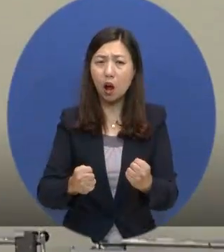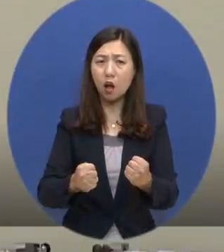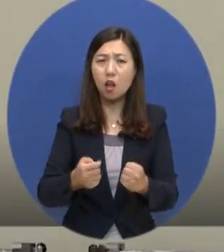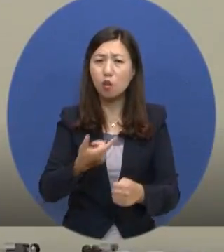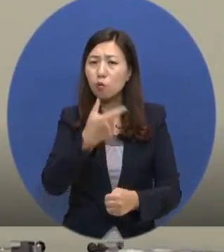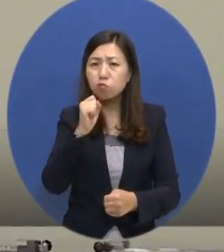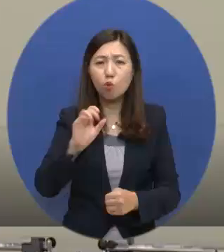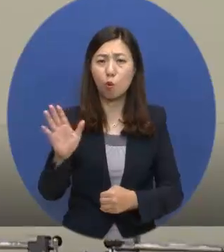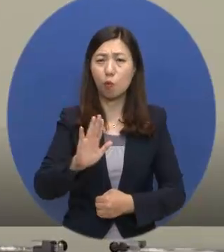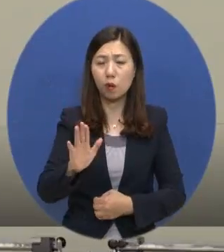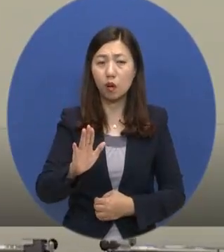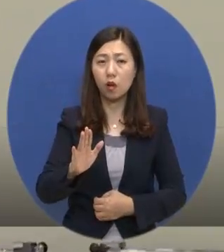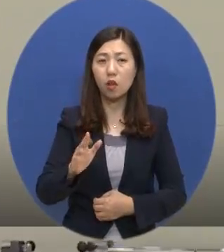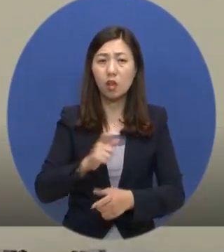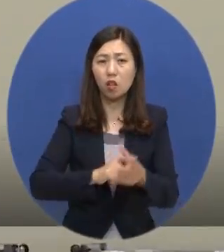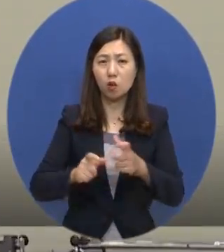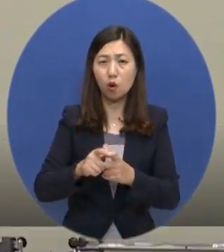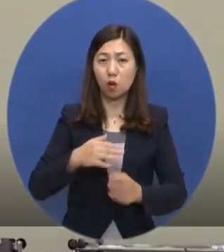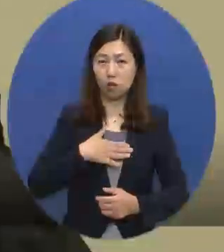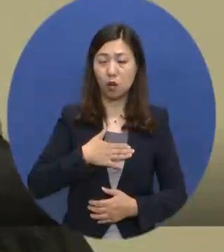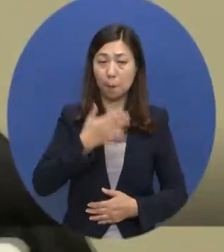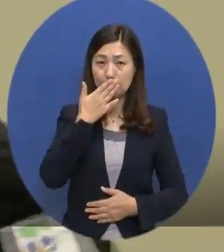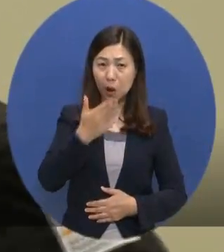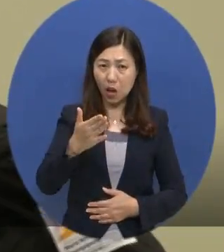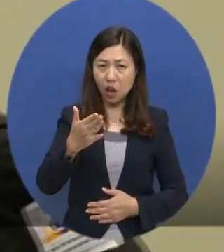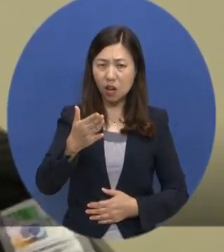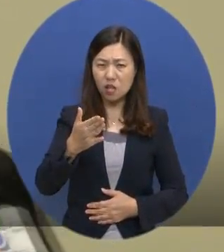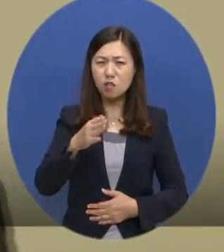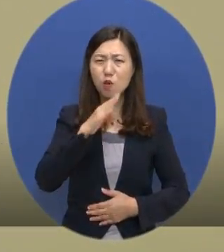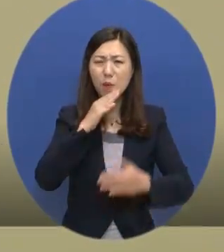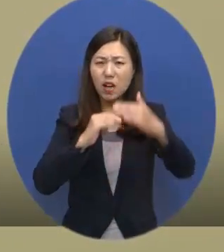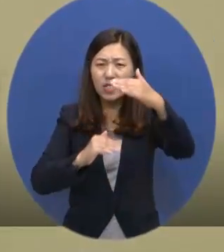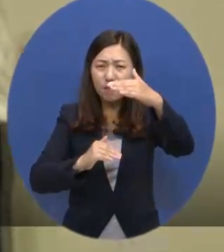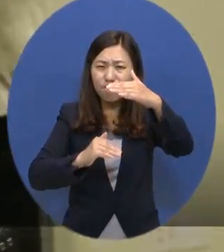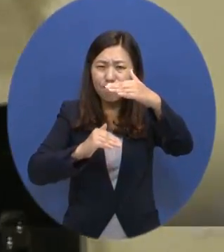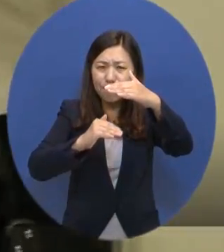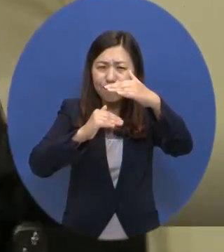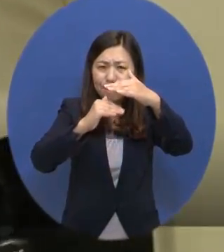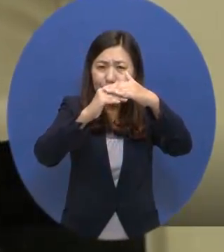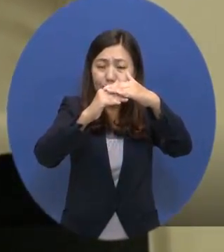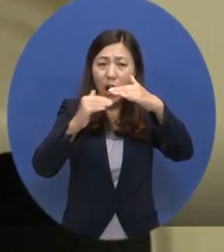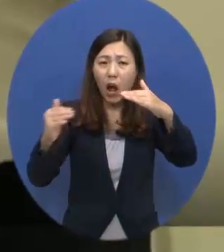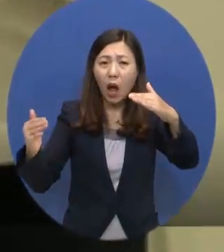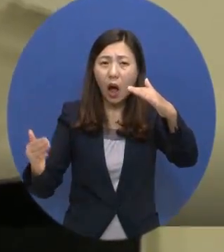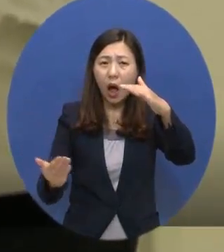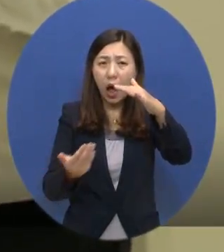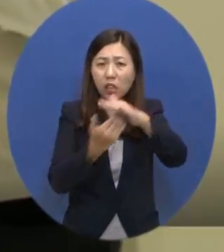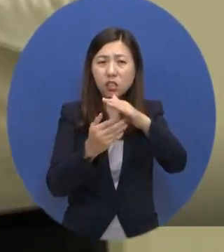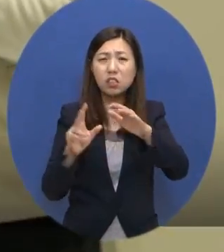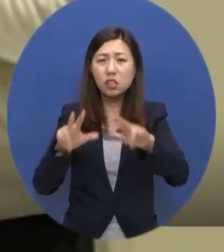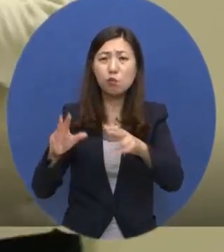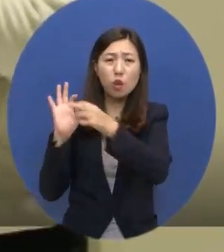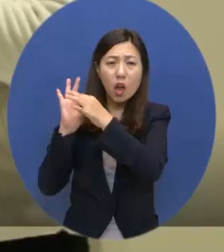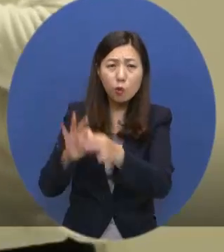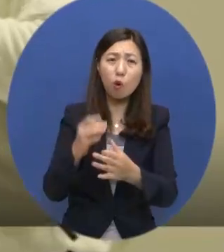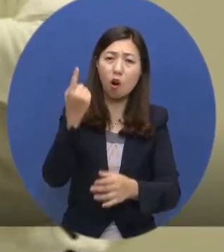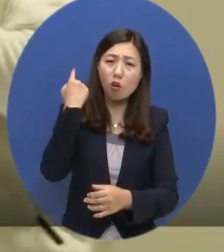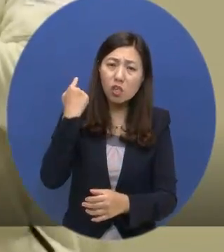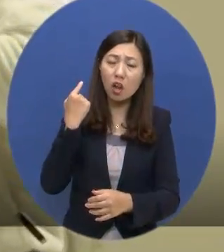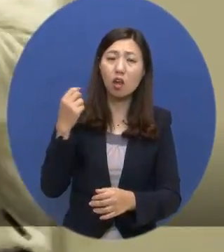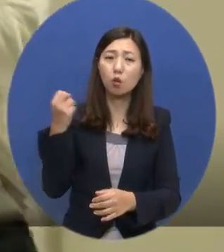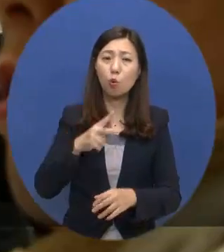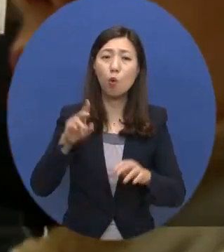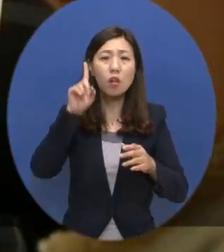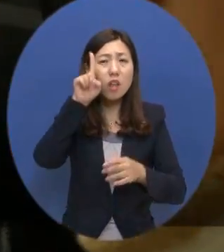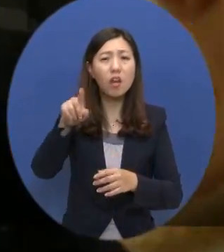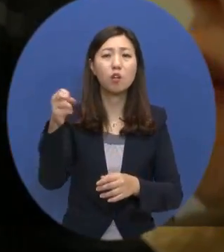준비했고 본인들이 할 수 있는 거의 맥시멈까지 선수들이 지금도 하고 있고 어제도 했고